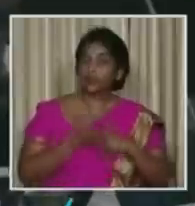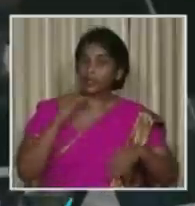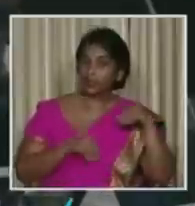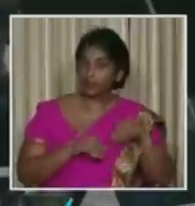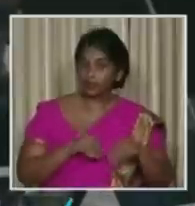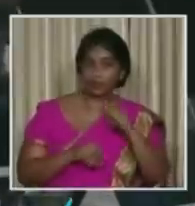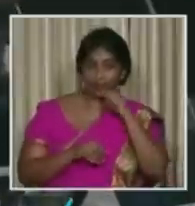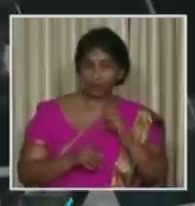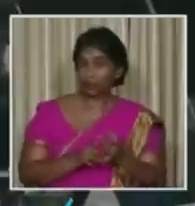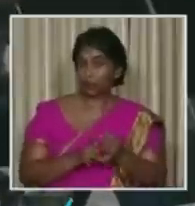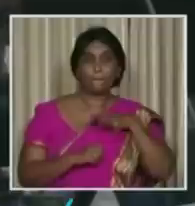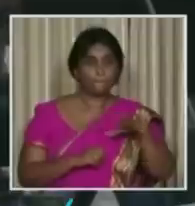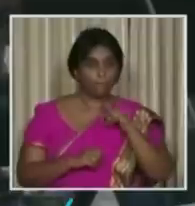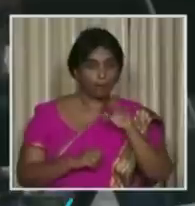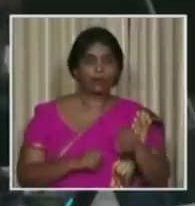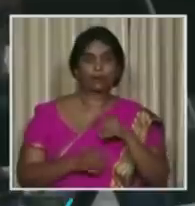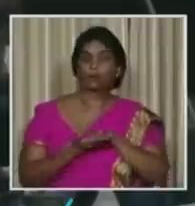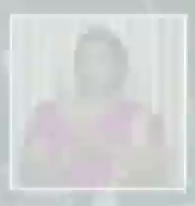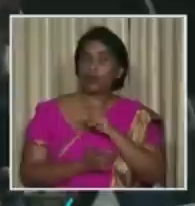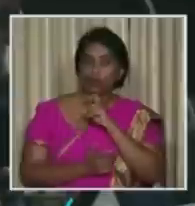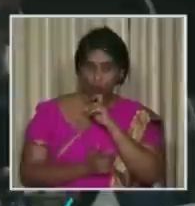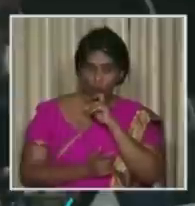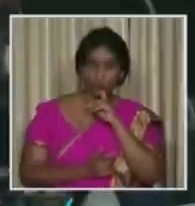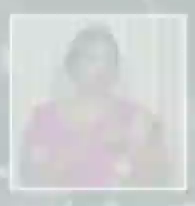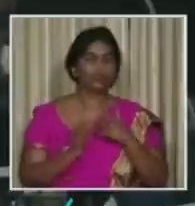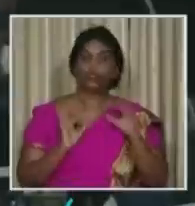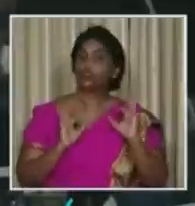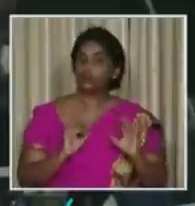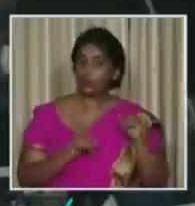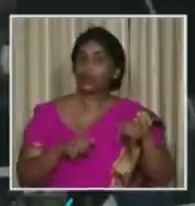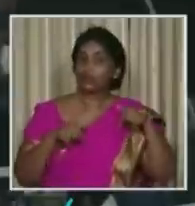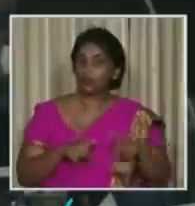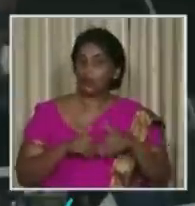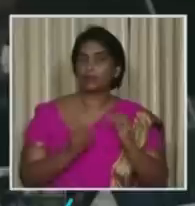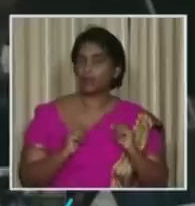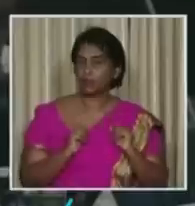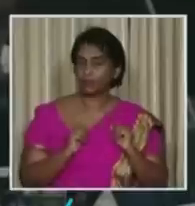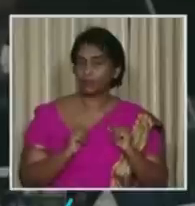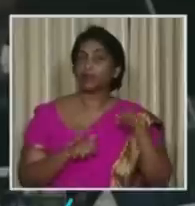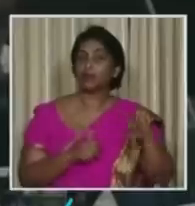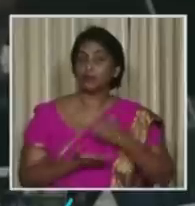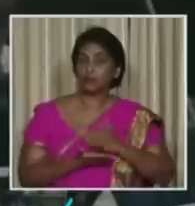ඡන්දය නියමිත පරිදි පවත්වන්න කියලා පැහැදිලිව උසාවියෙන් දැනුම් දීමක් කරා. දැන් මේකට බාධා කරන්නේ කවුද?